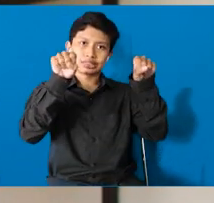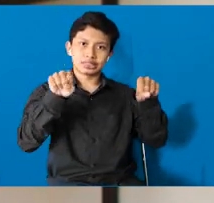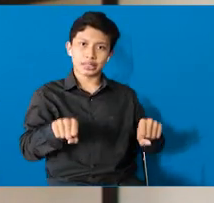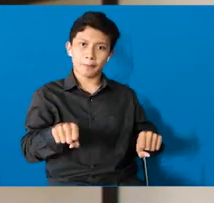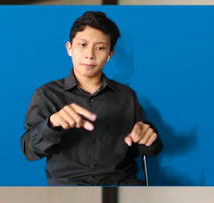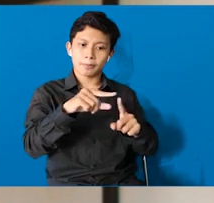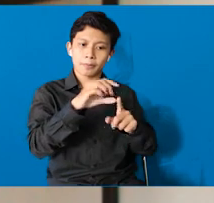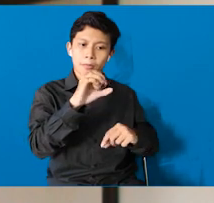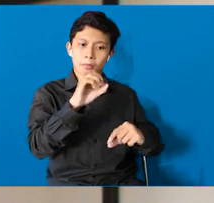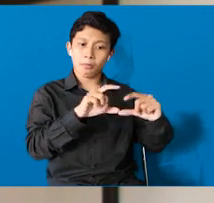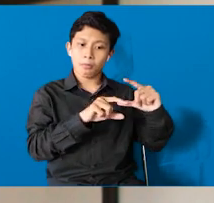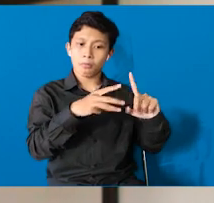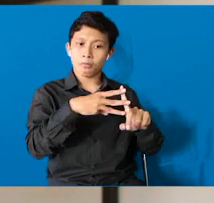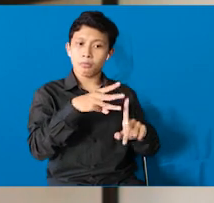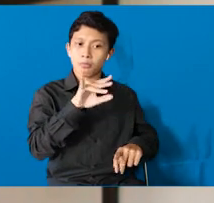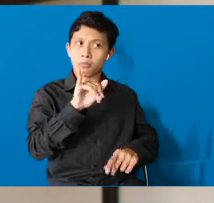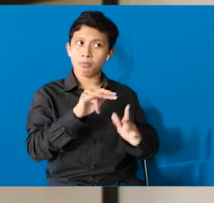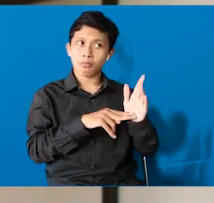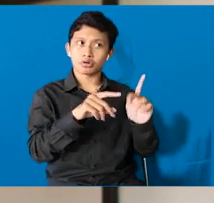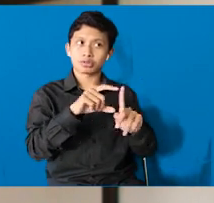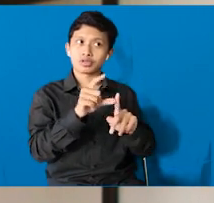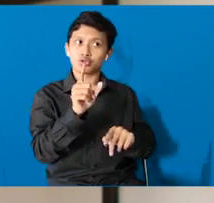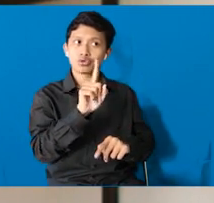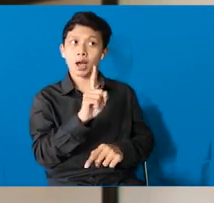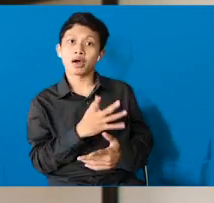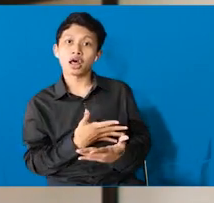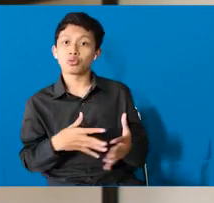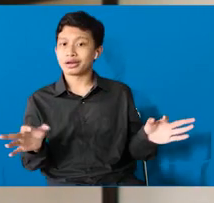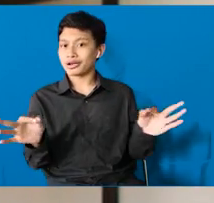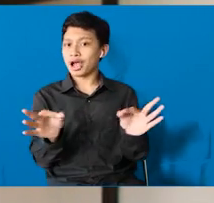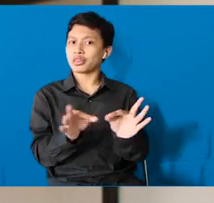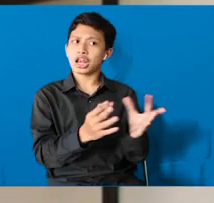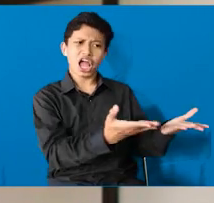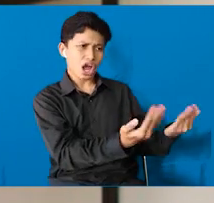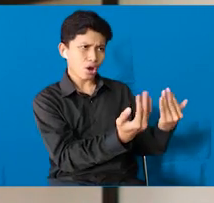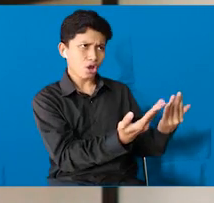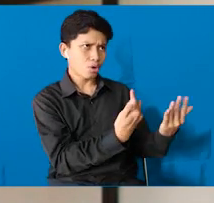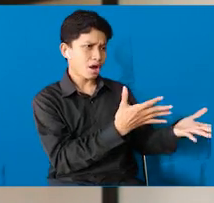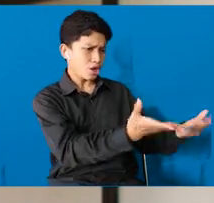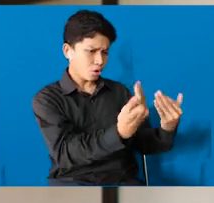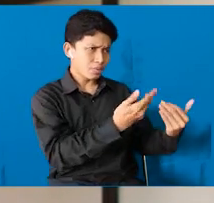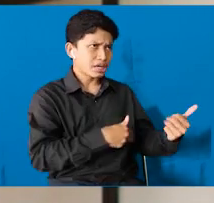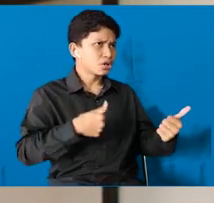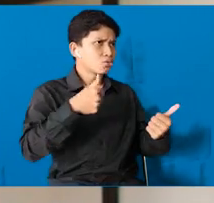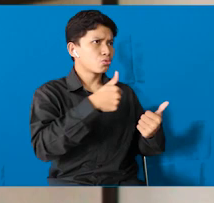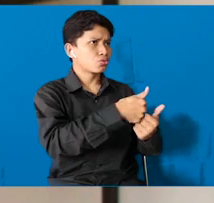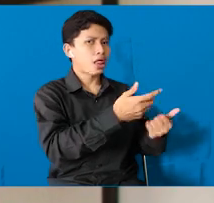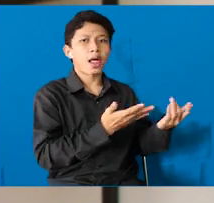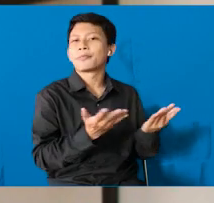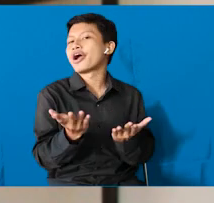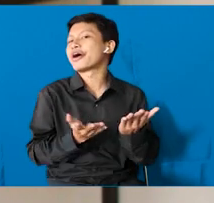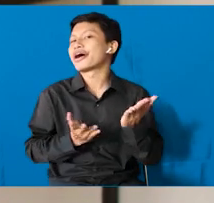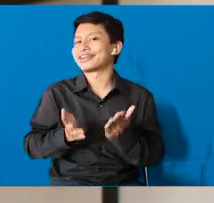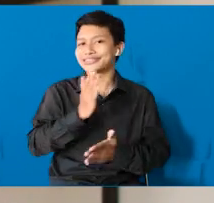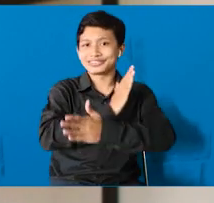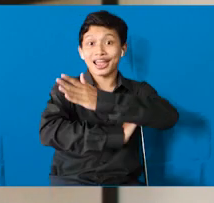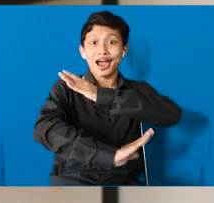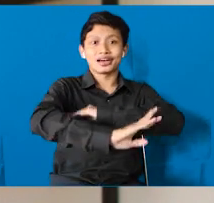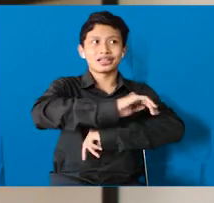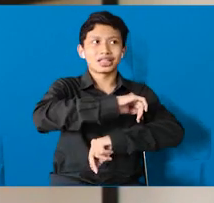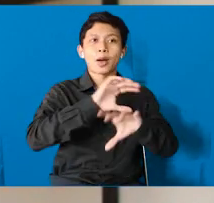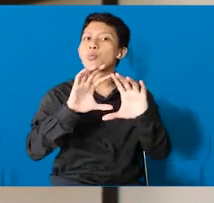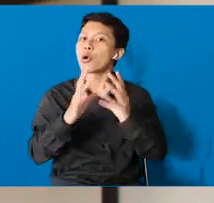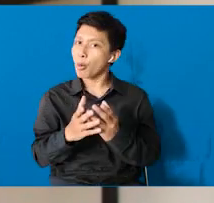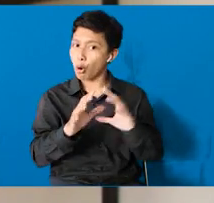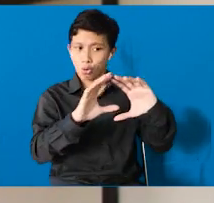pelayanan posbindu yang mendekatkan teman-teman difabel, tidak harus ke Puskesmas, tapi kemudian layanan kesehatan itu bisa dilakukan di